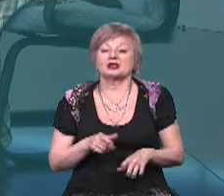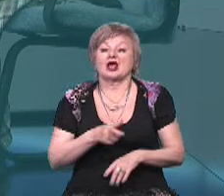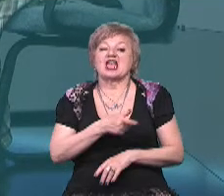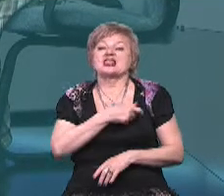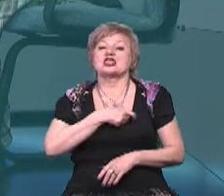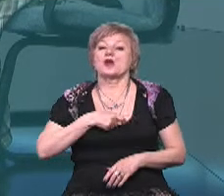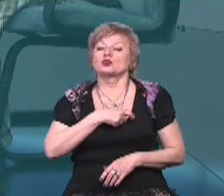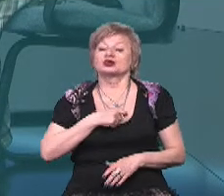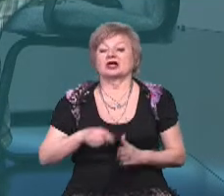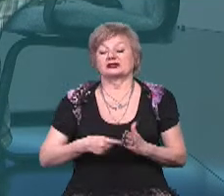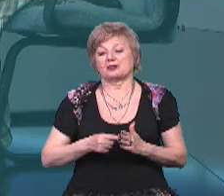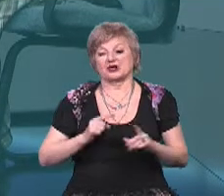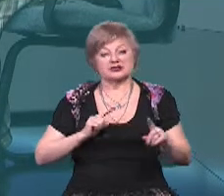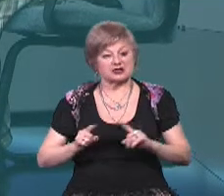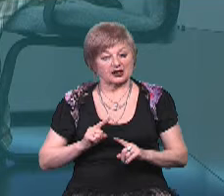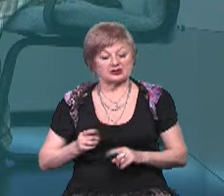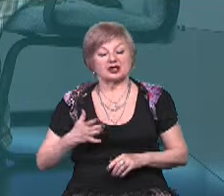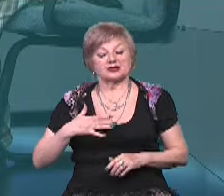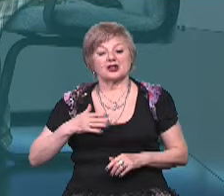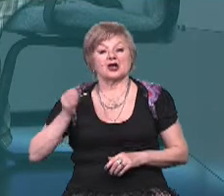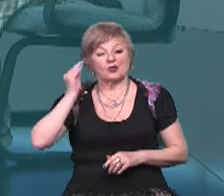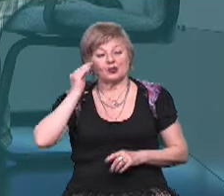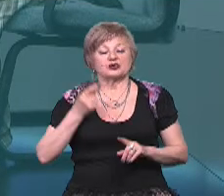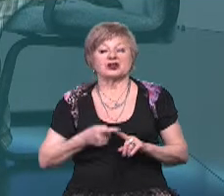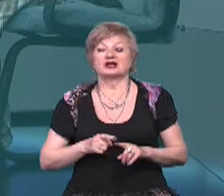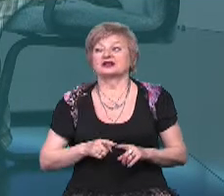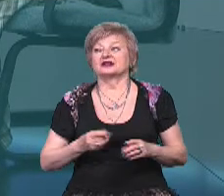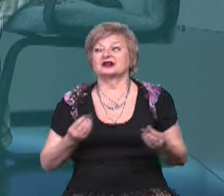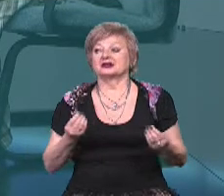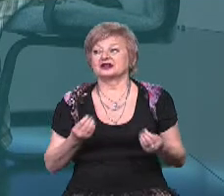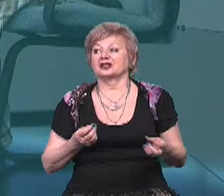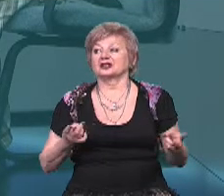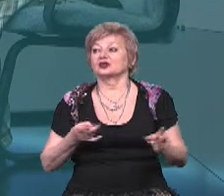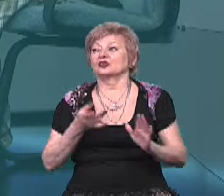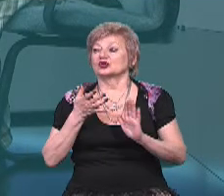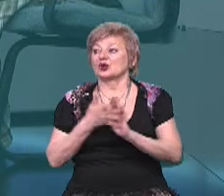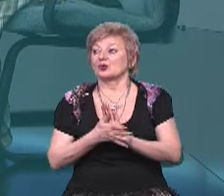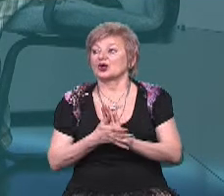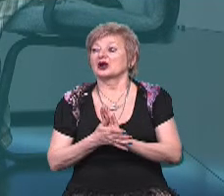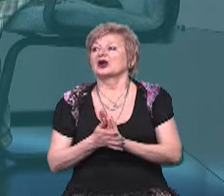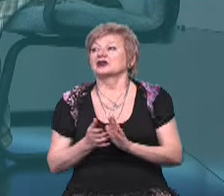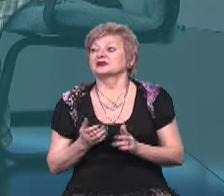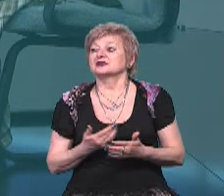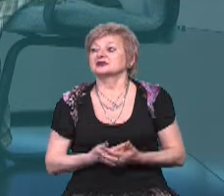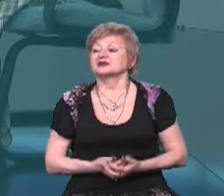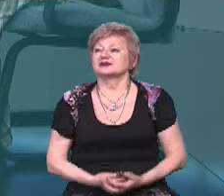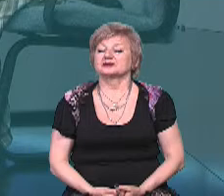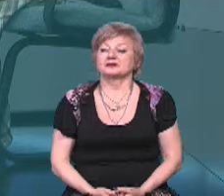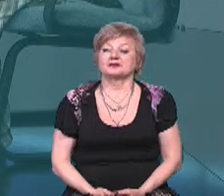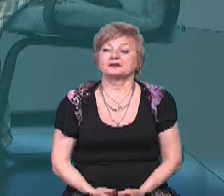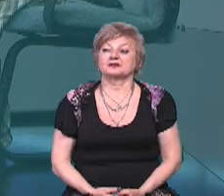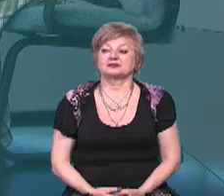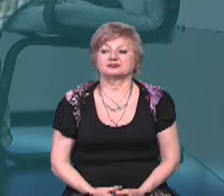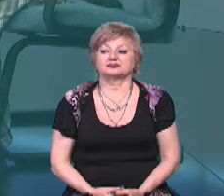тобто міської ради. Але, як на мою думку, ці гроші б доцільніше було потратити на замальовування наркотичних графітів.